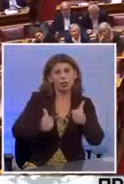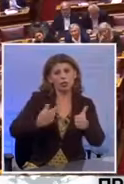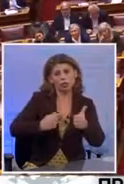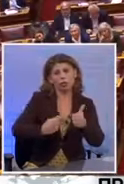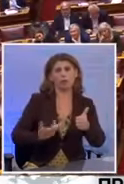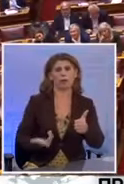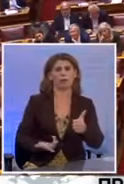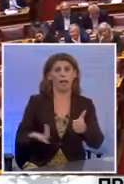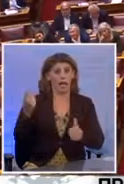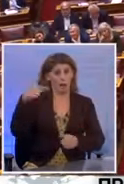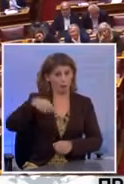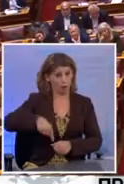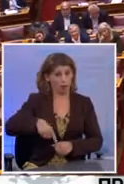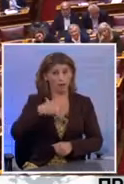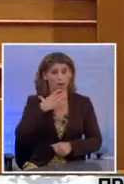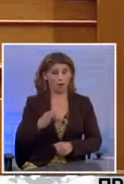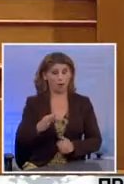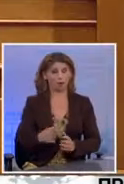Από σήμερα λοιπόν